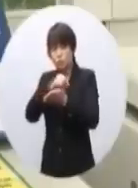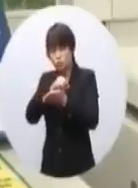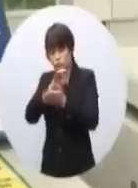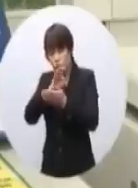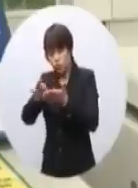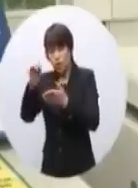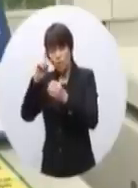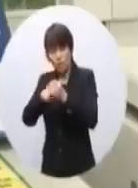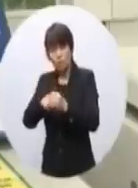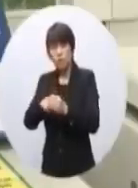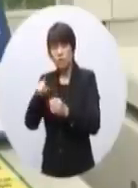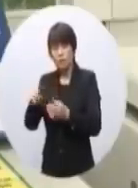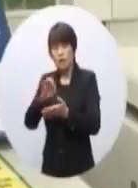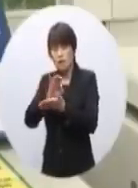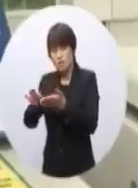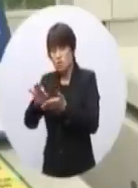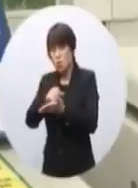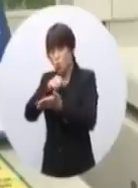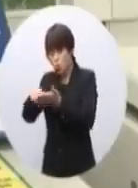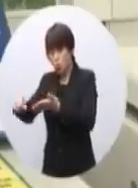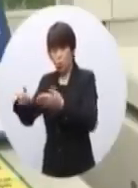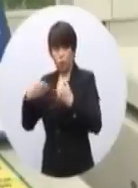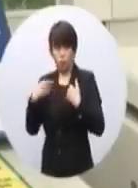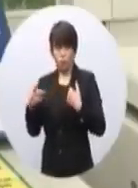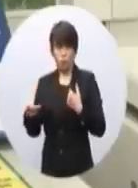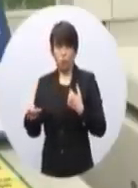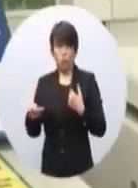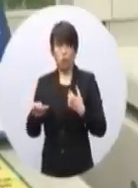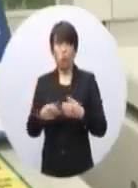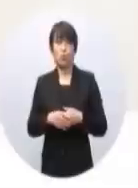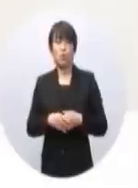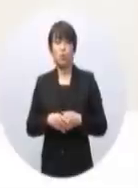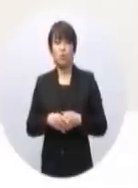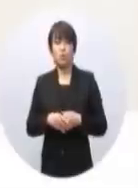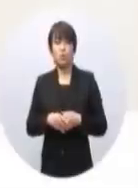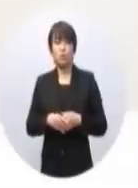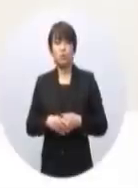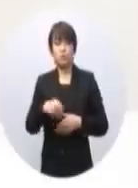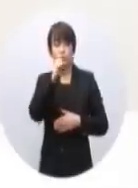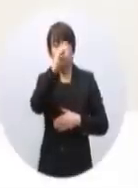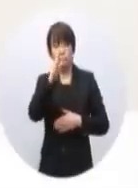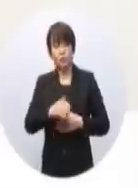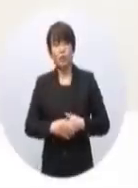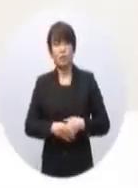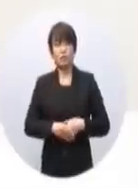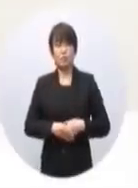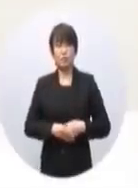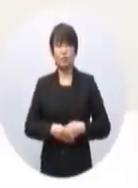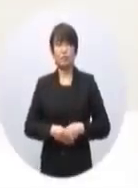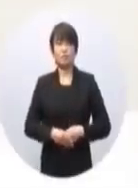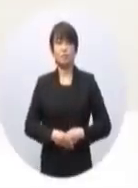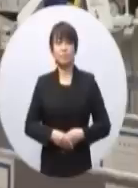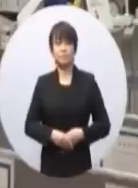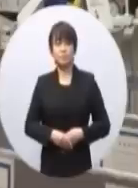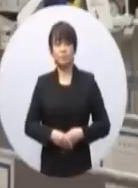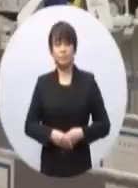、この利用登録の申請が必要になるので、よろしくお願いいたします。